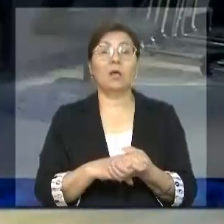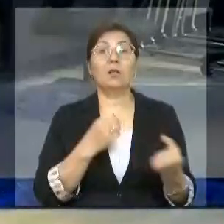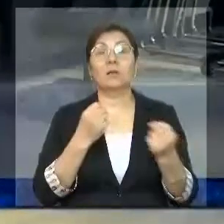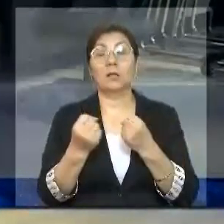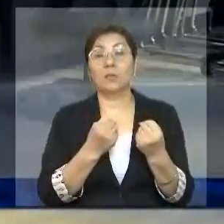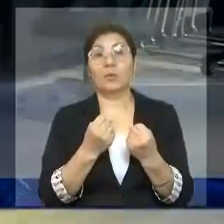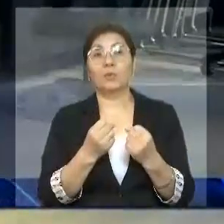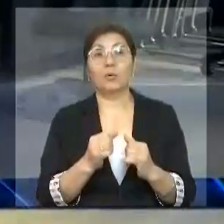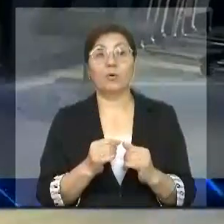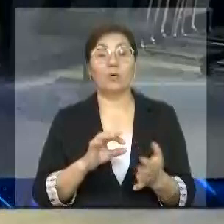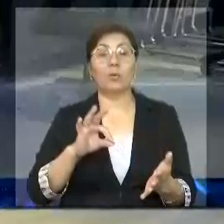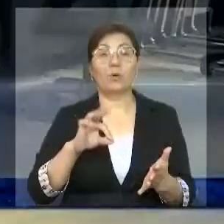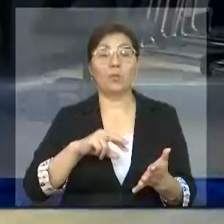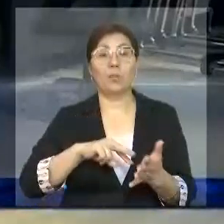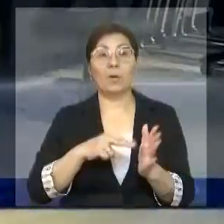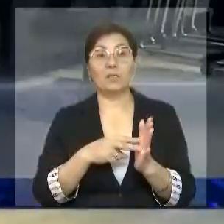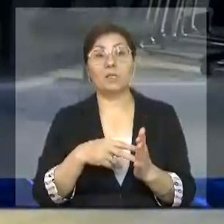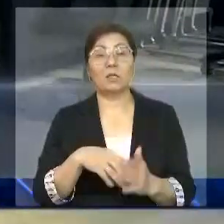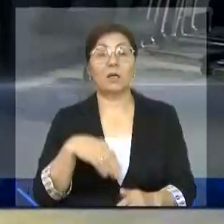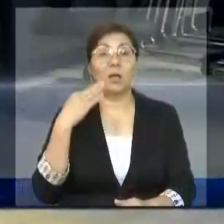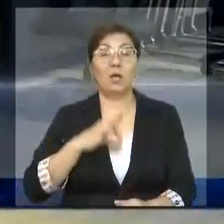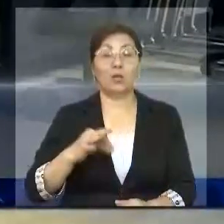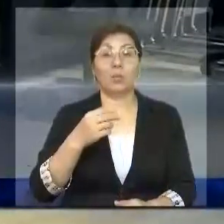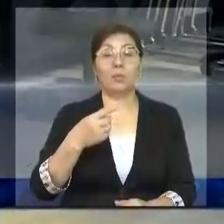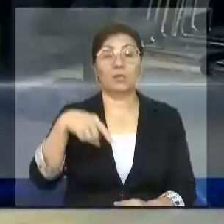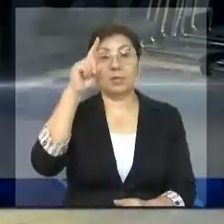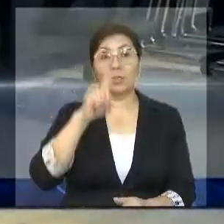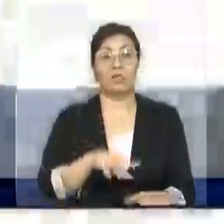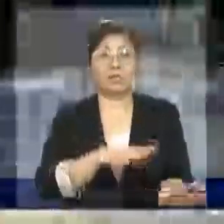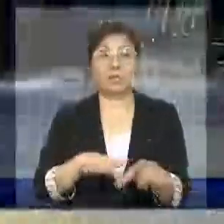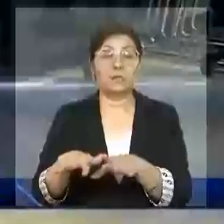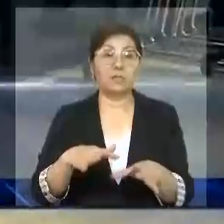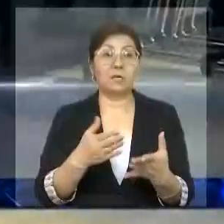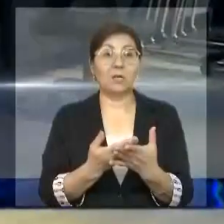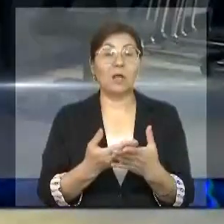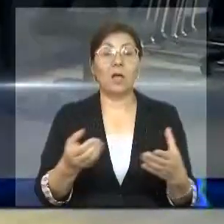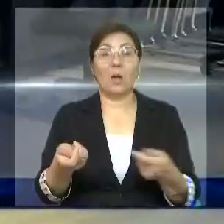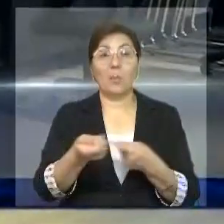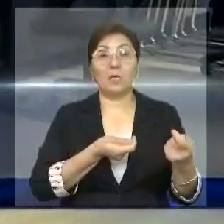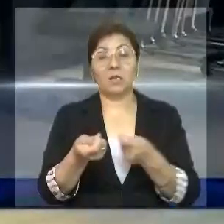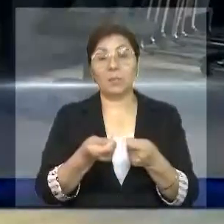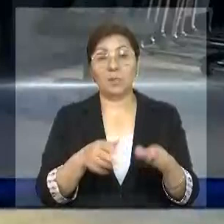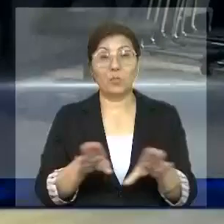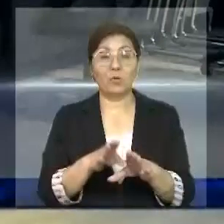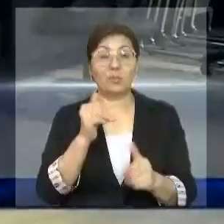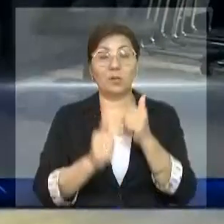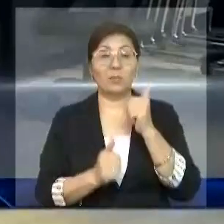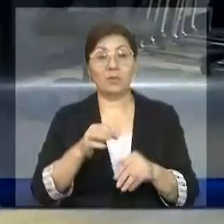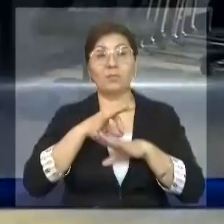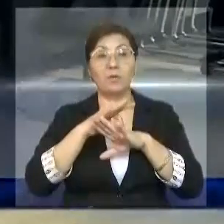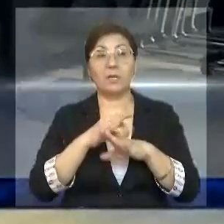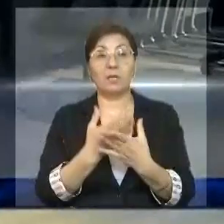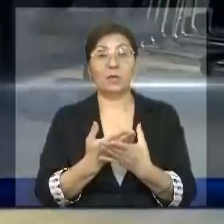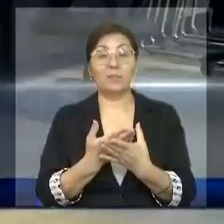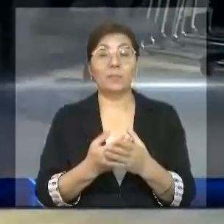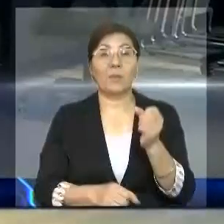бізде дін істері, Ақтөбе облыстық дін істері басқармасы сондай сайыс ұйымдастырып жатыр. Бұл жердегі мақсат сол команда мен топтық